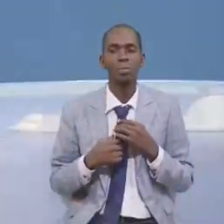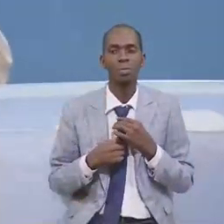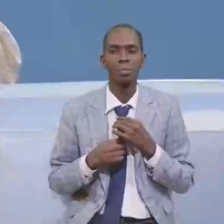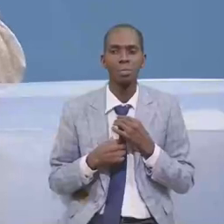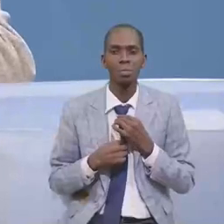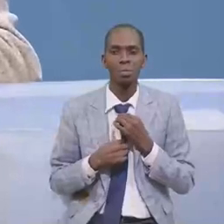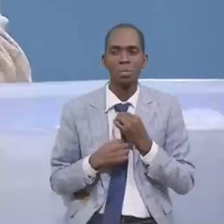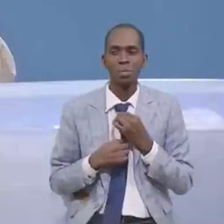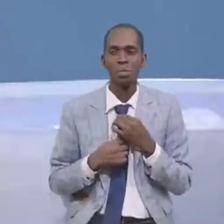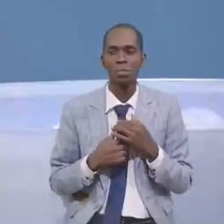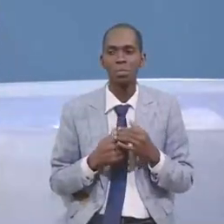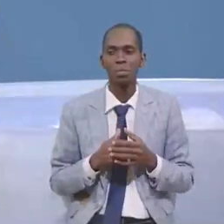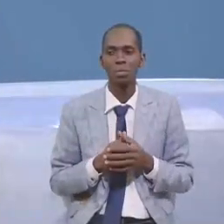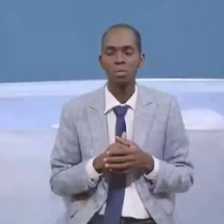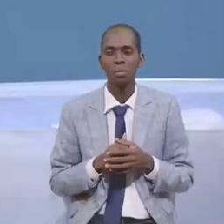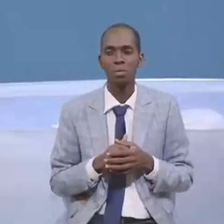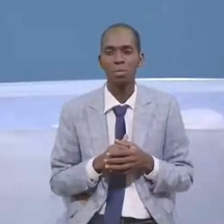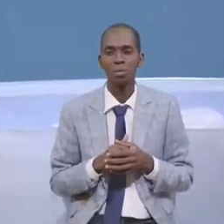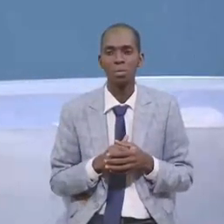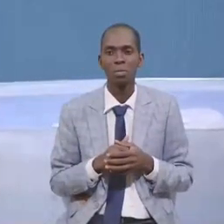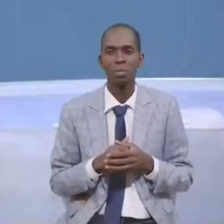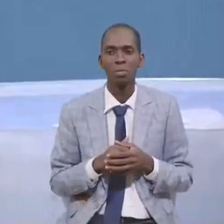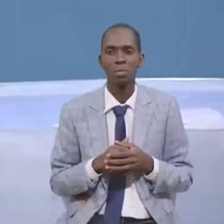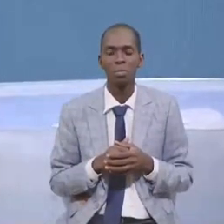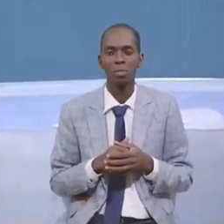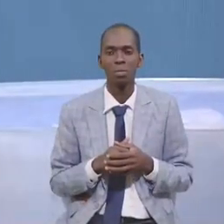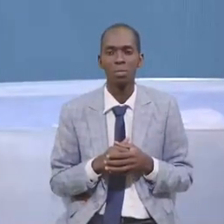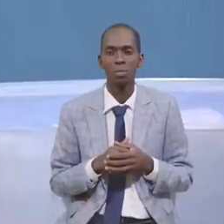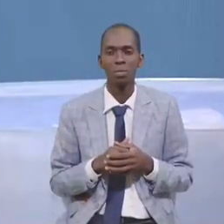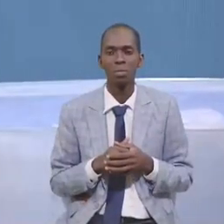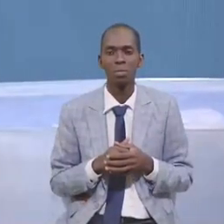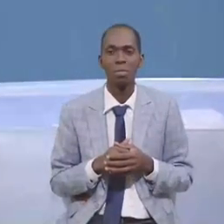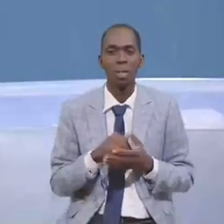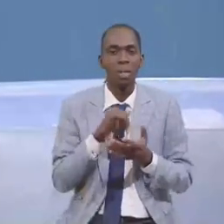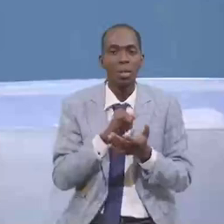là où tu veux, je vais veiller sur ta santé pour toi. Non, tu dois le faire toi-même.